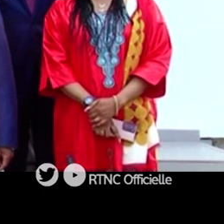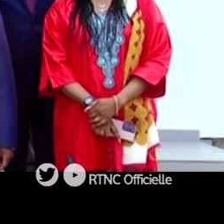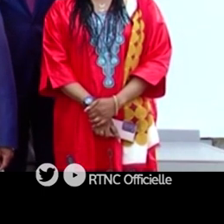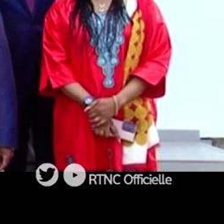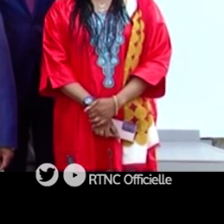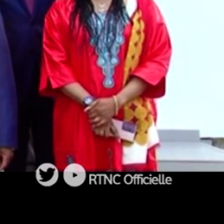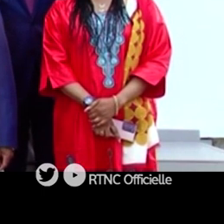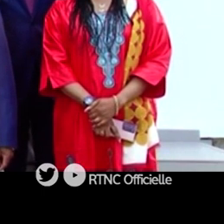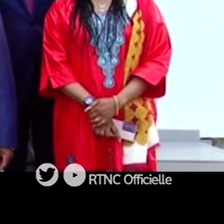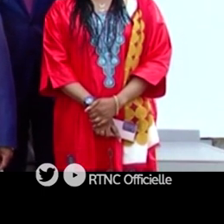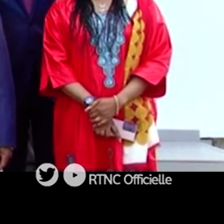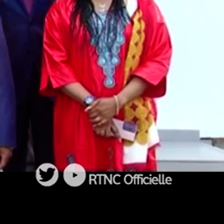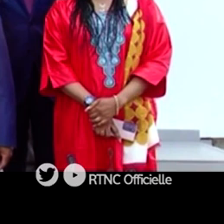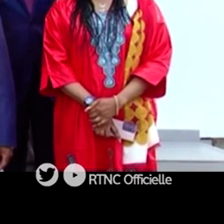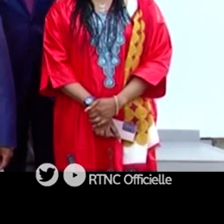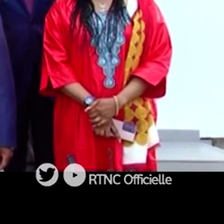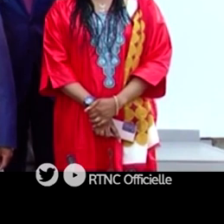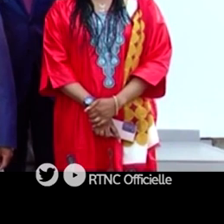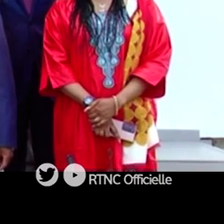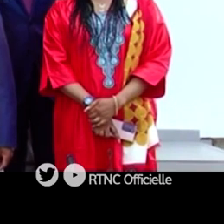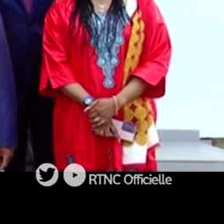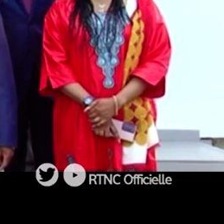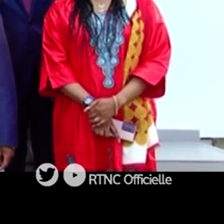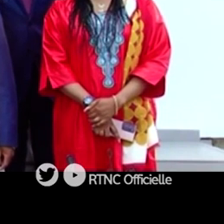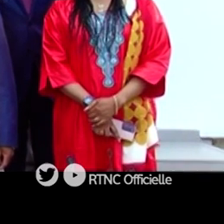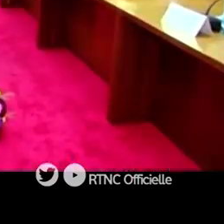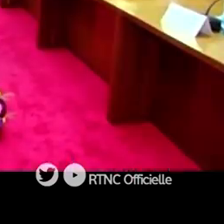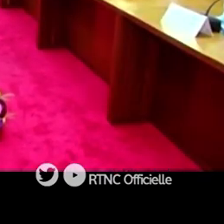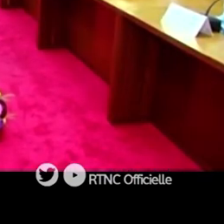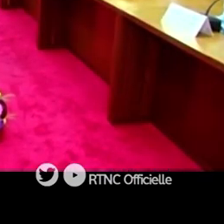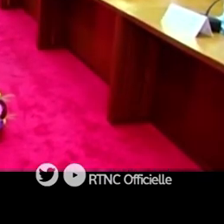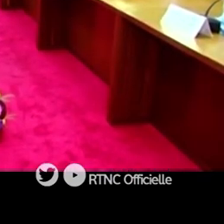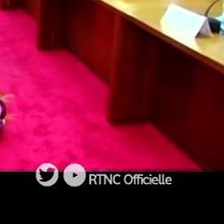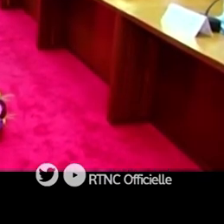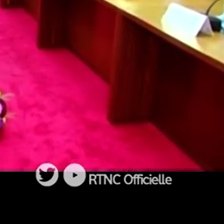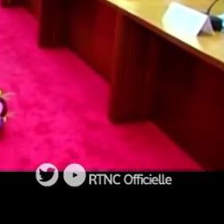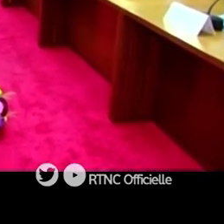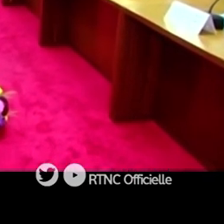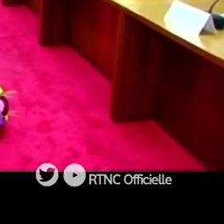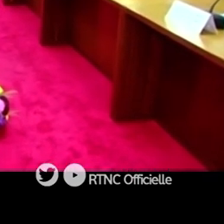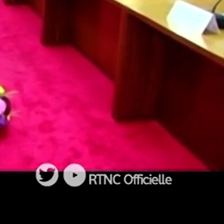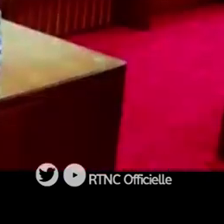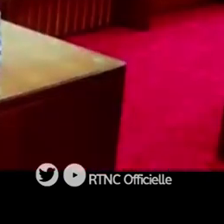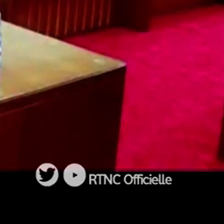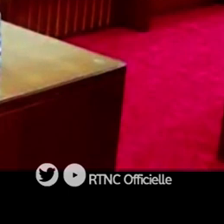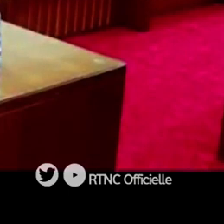est invité à soutenir ses efforts pour contenir,